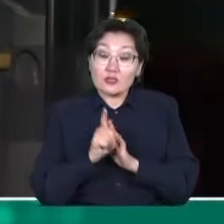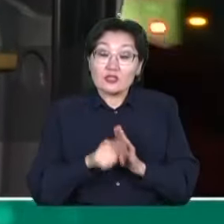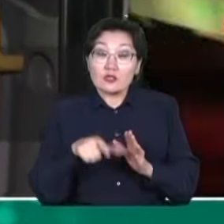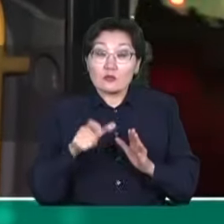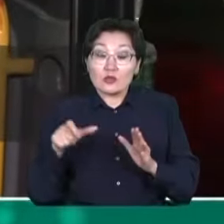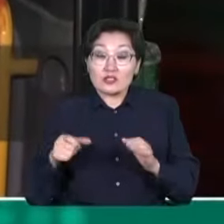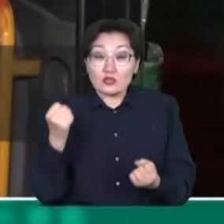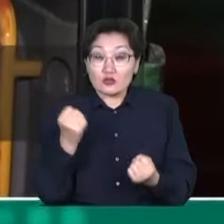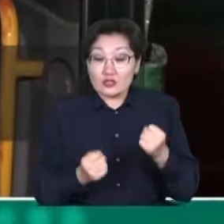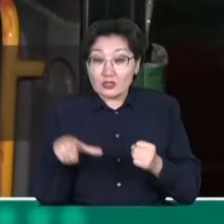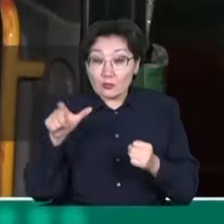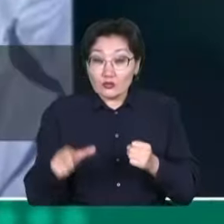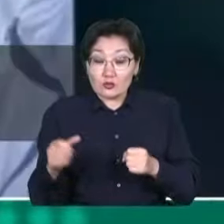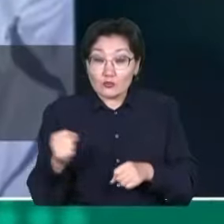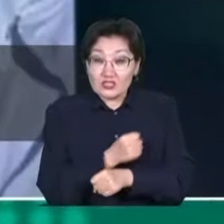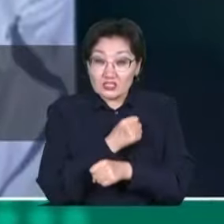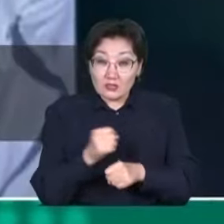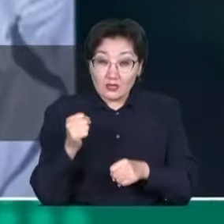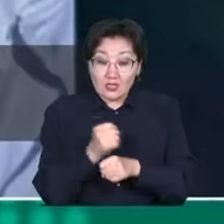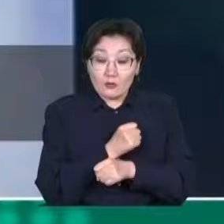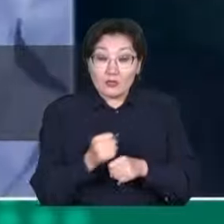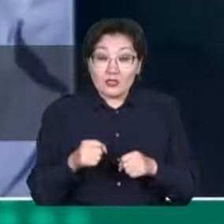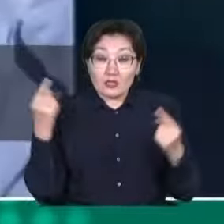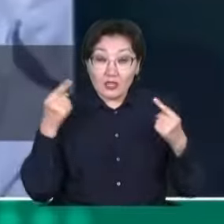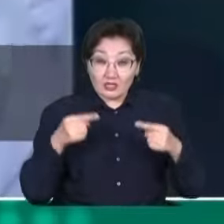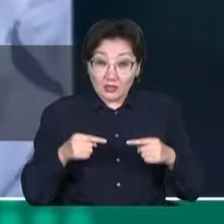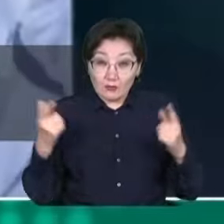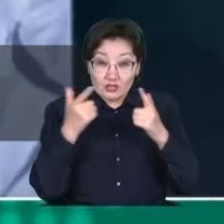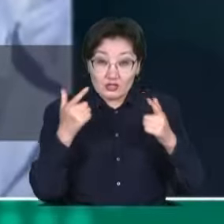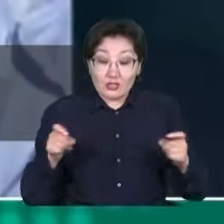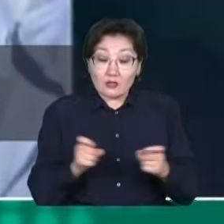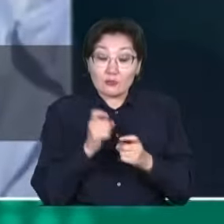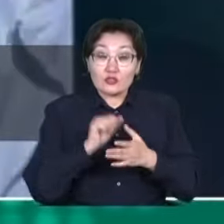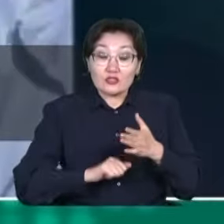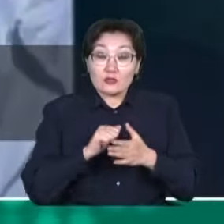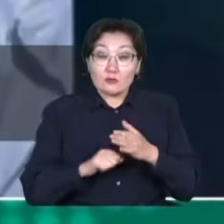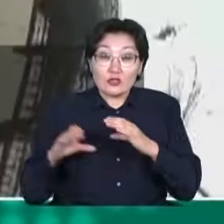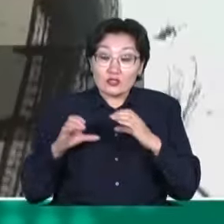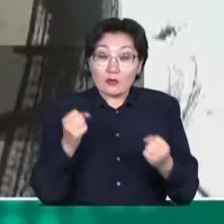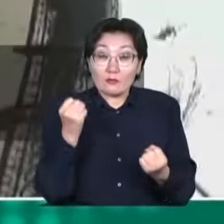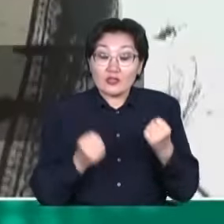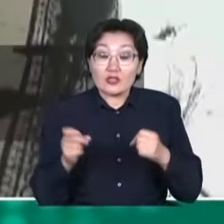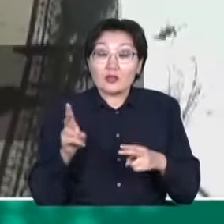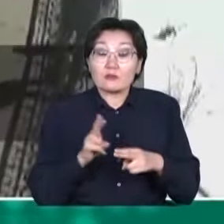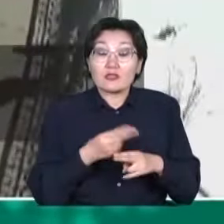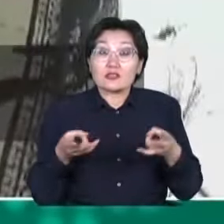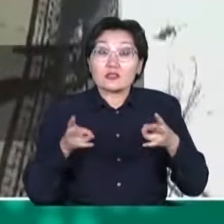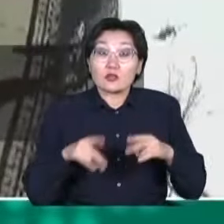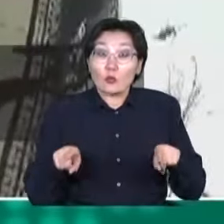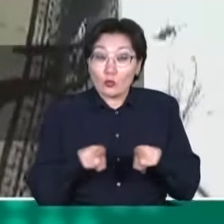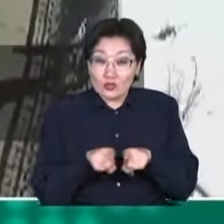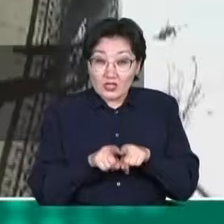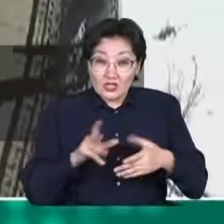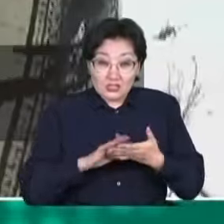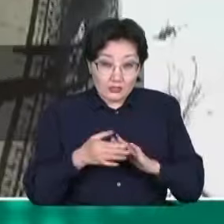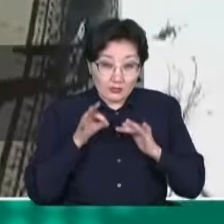жолаушының рөлде отырған жүргізушіні ұрып, естен тандырғаны мәлім болды. Кикілжің салдарынан көлік басқарусыз қалып, соңы осындай қайғылы